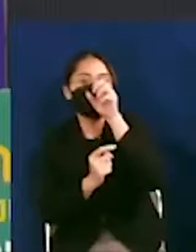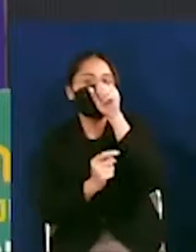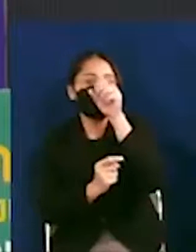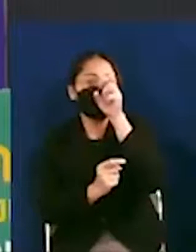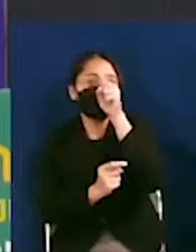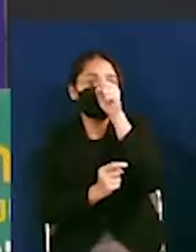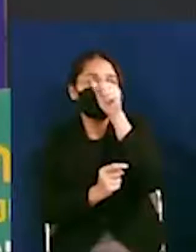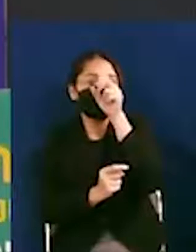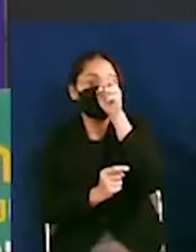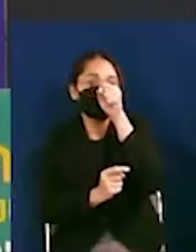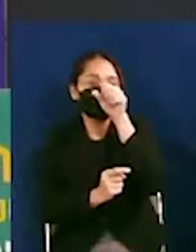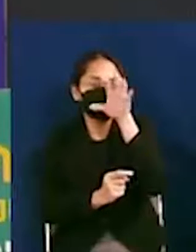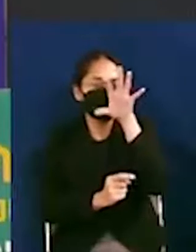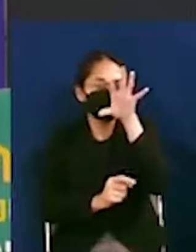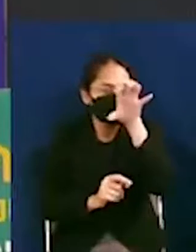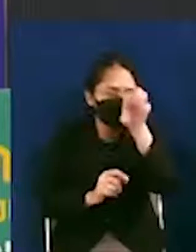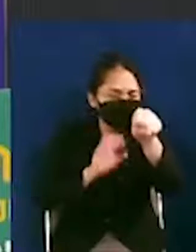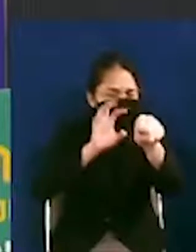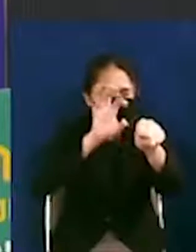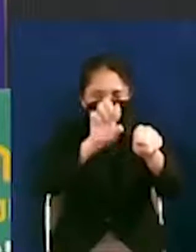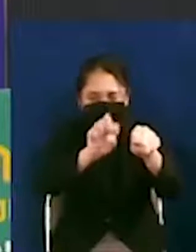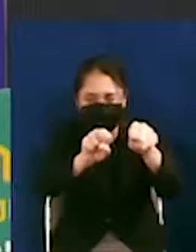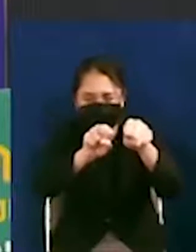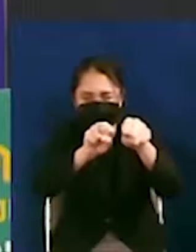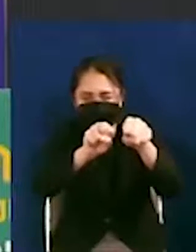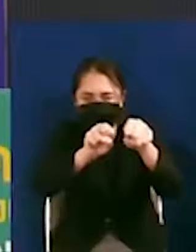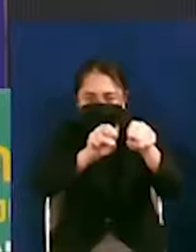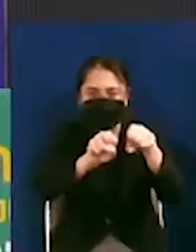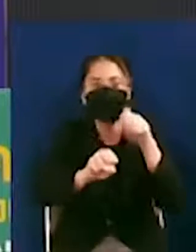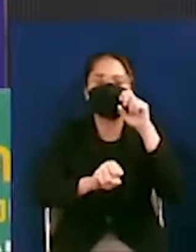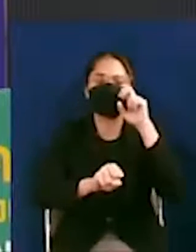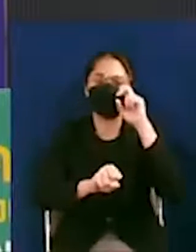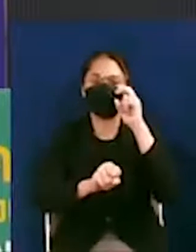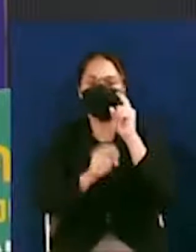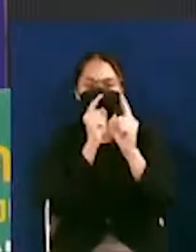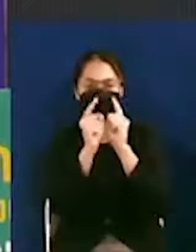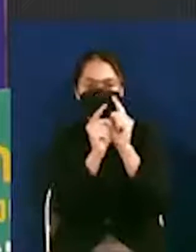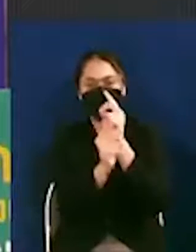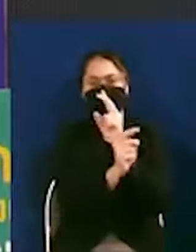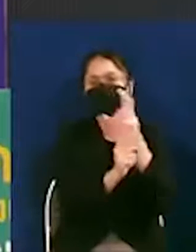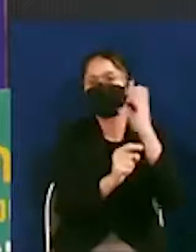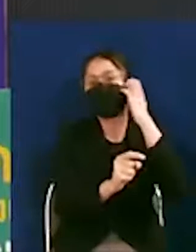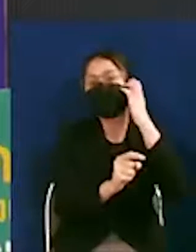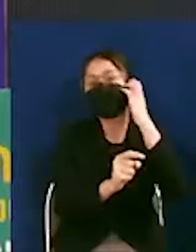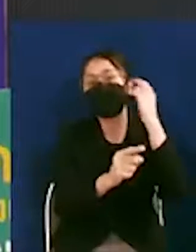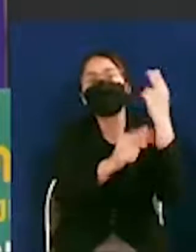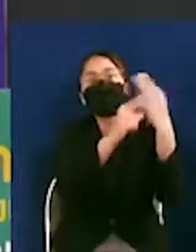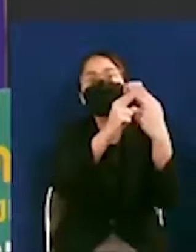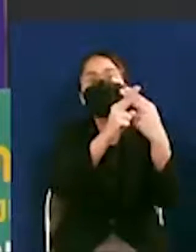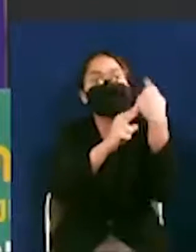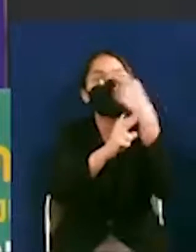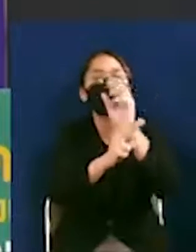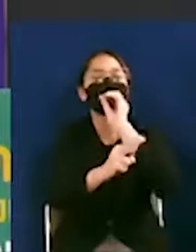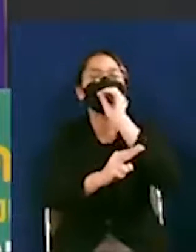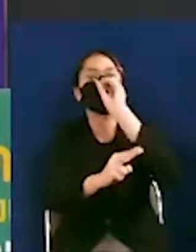การที่จะตรวจจับให้ได้นะครับคุณหมอมิ่งขวัญก็ไปเซตแล้วก็พูดคุยกับค่ายมือถือค่ายนั้นขออนุญาตไม่เอ่ยนามนะครับเพราะผู้บริหาร